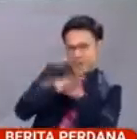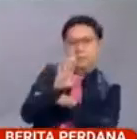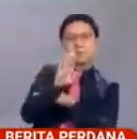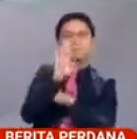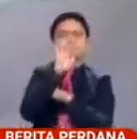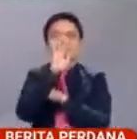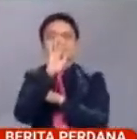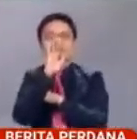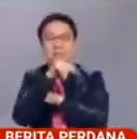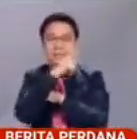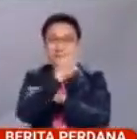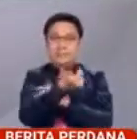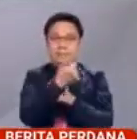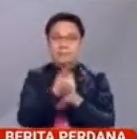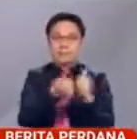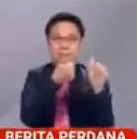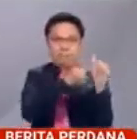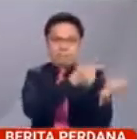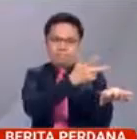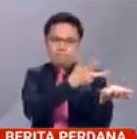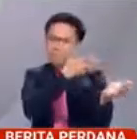serta kanun keseksaan